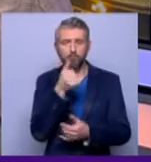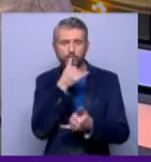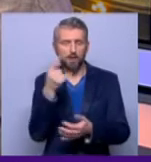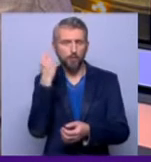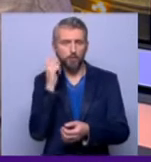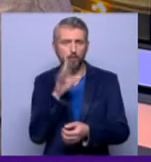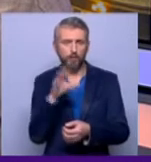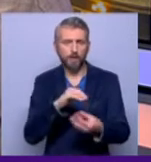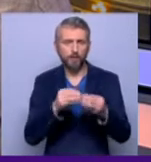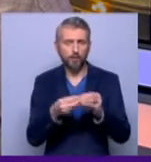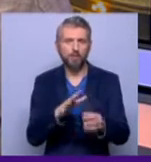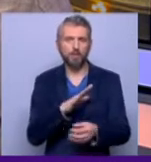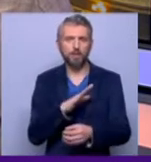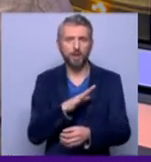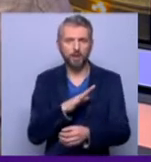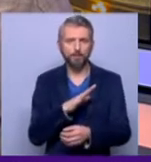подумать, что там вся проблема была